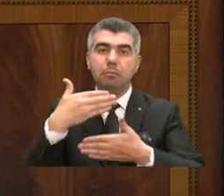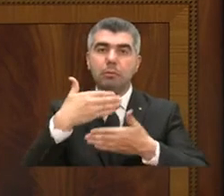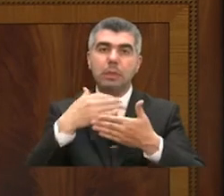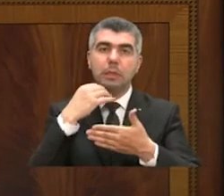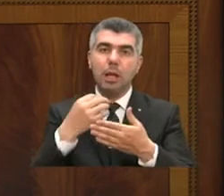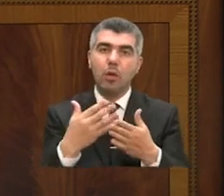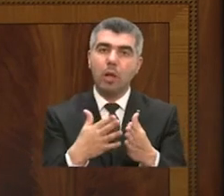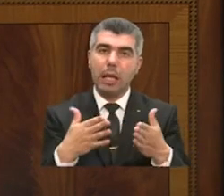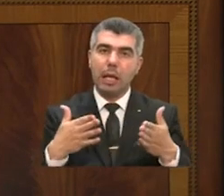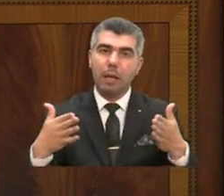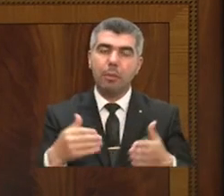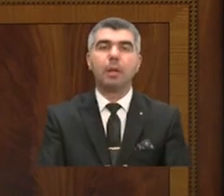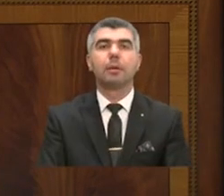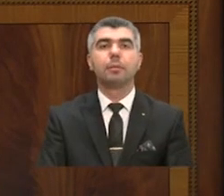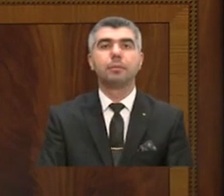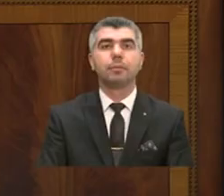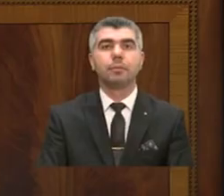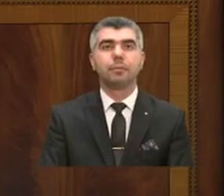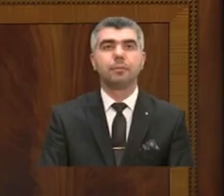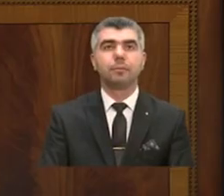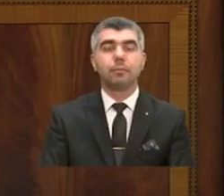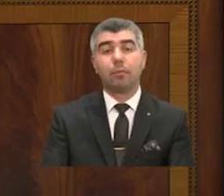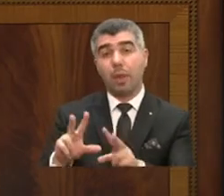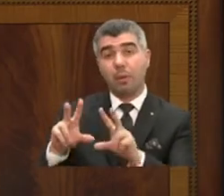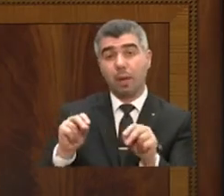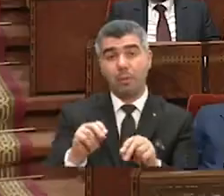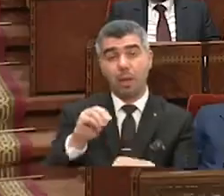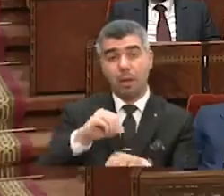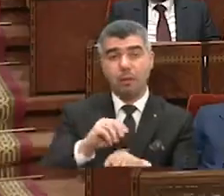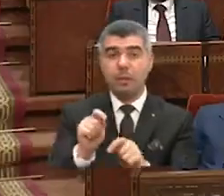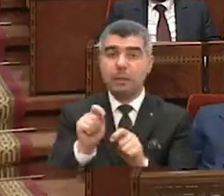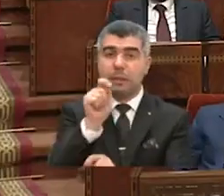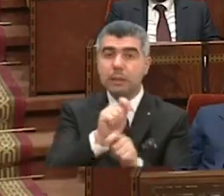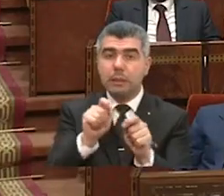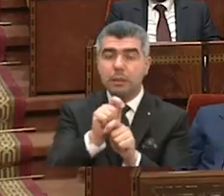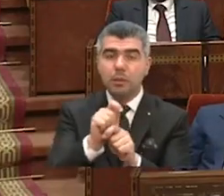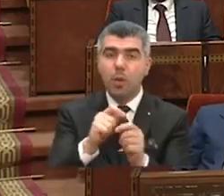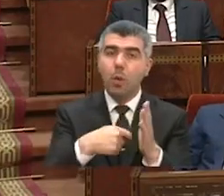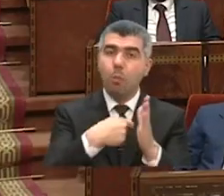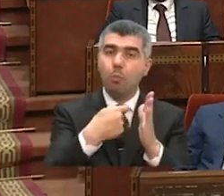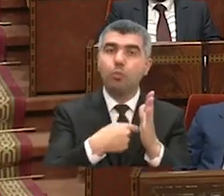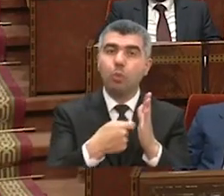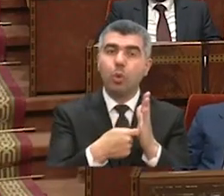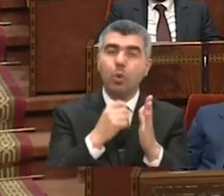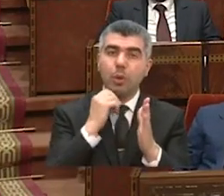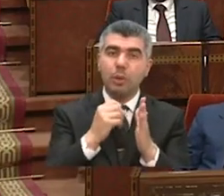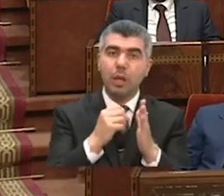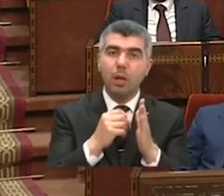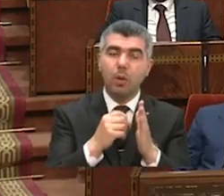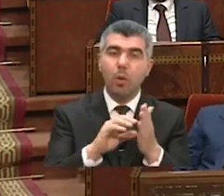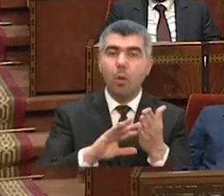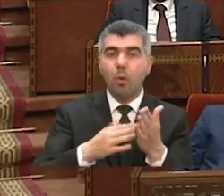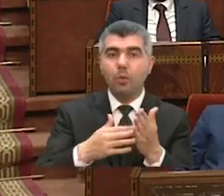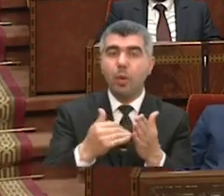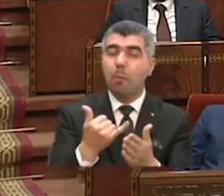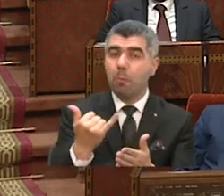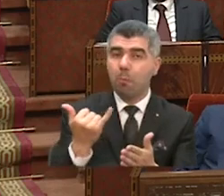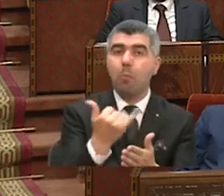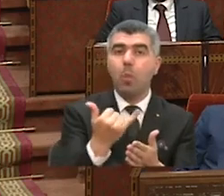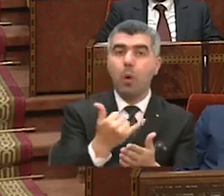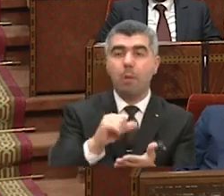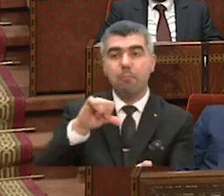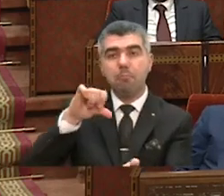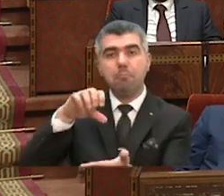الاستشفائي الجامعي. ونحن بصدد وضع اللمسات الأخيرة على هذا المشروع الرقمي الهام الذي سيتيح للمراكز